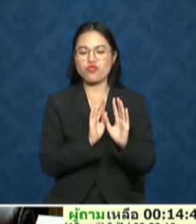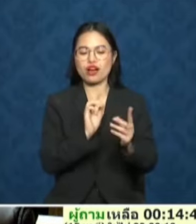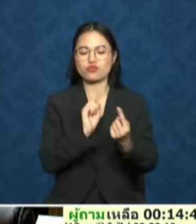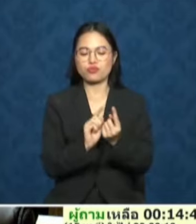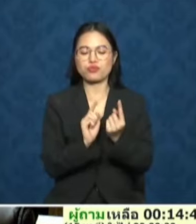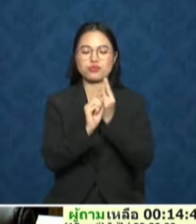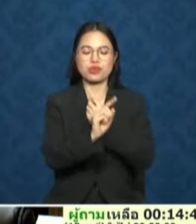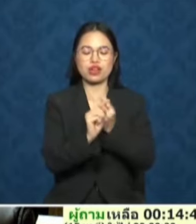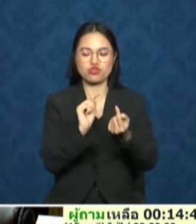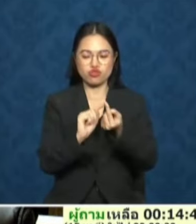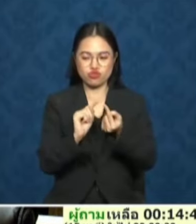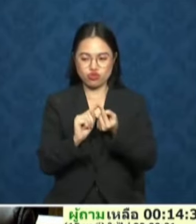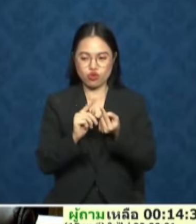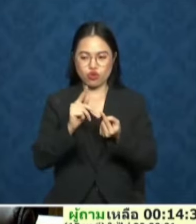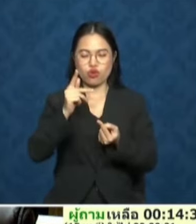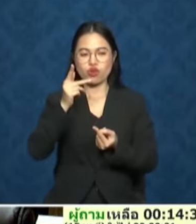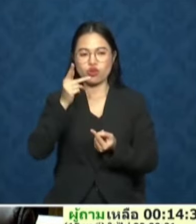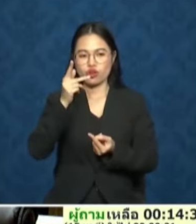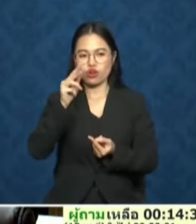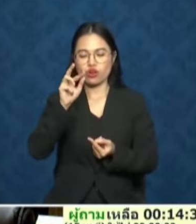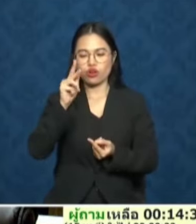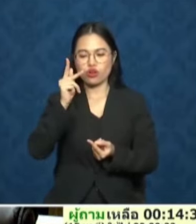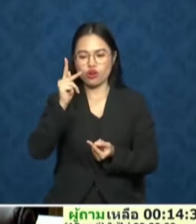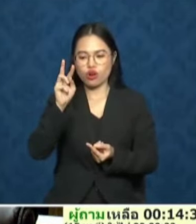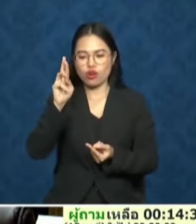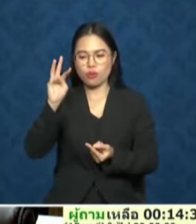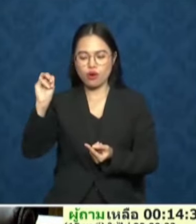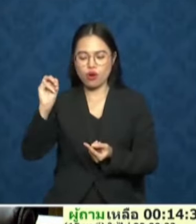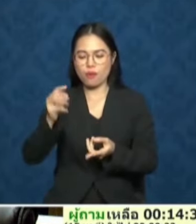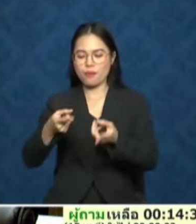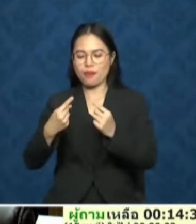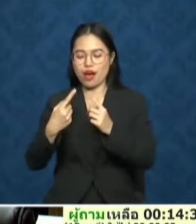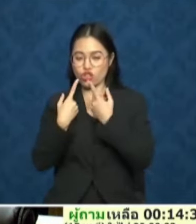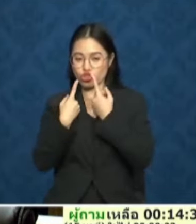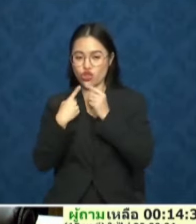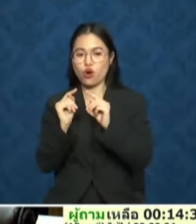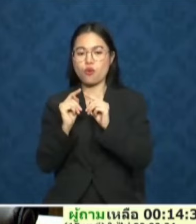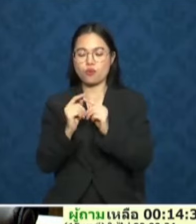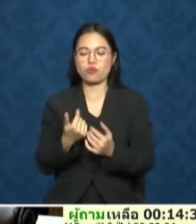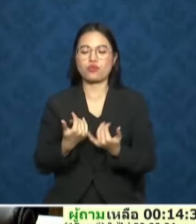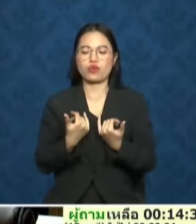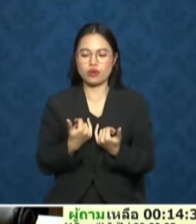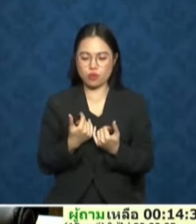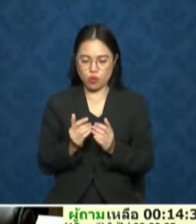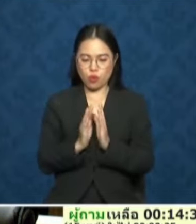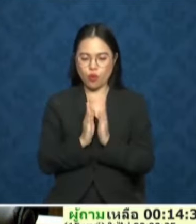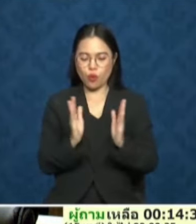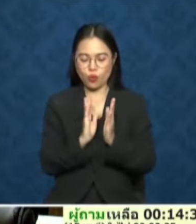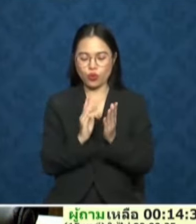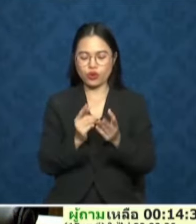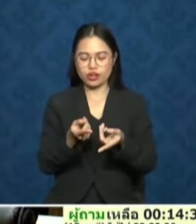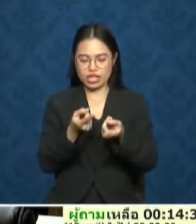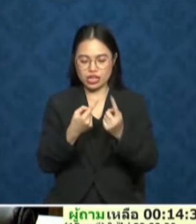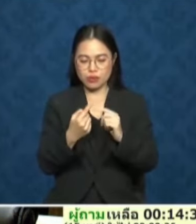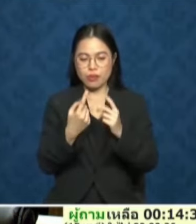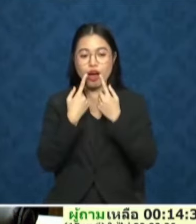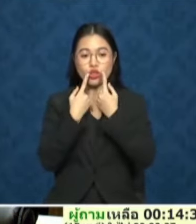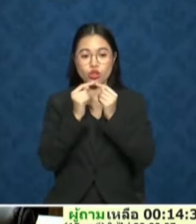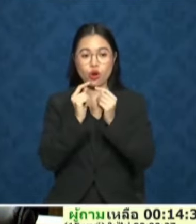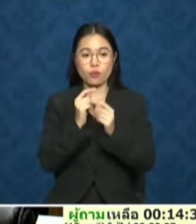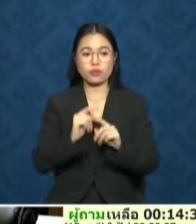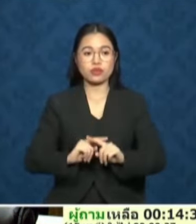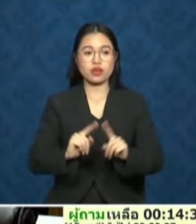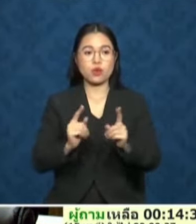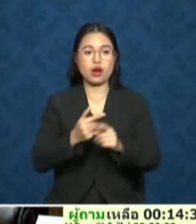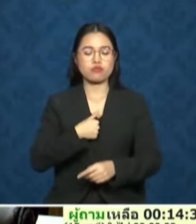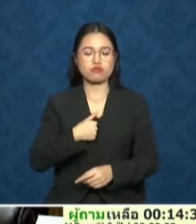นะครัผมจึงตขอกัคณท่านพิพัตรา วิDJกุที่ได้กรรุณามาตบกระต hámสดของผมในวนนี้ครัแต่ด้คามขอรบ